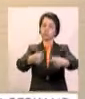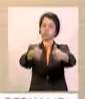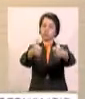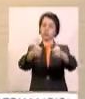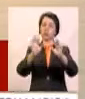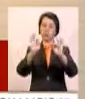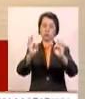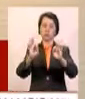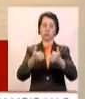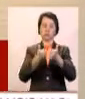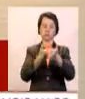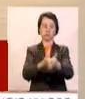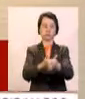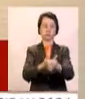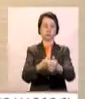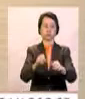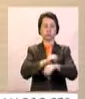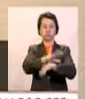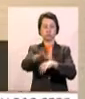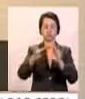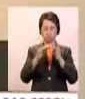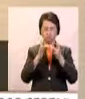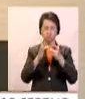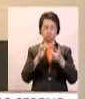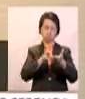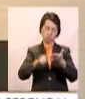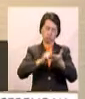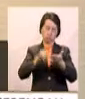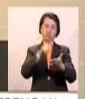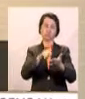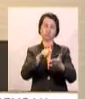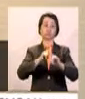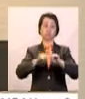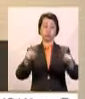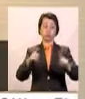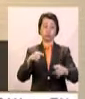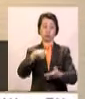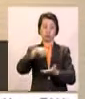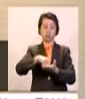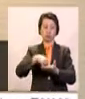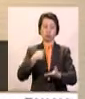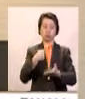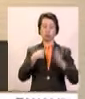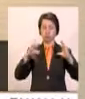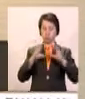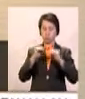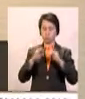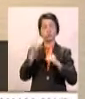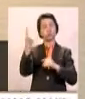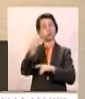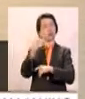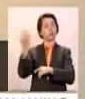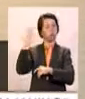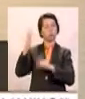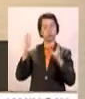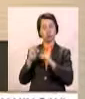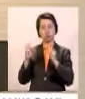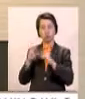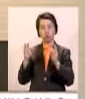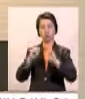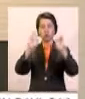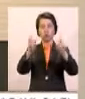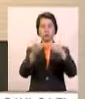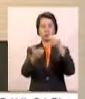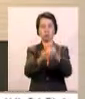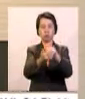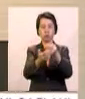isu-isu kewangan yang tular dan sebagainya. Tapi ini kita mesyuarat beberapa hari lalu, isu-isu kewangan